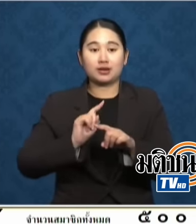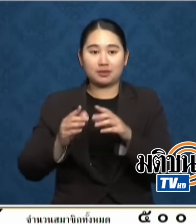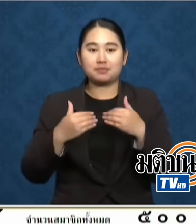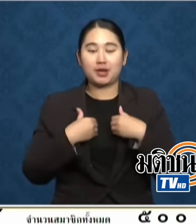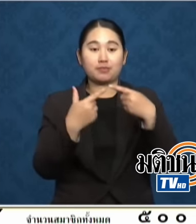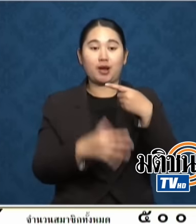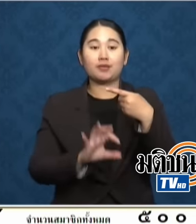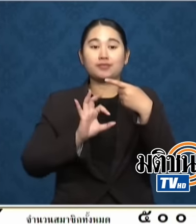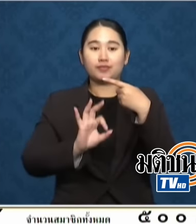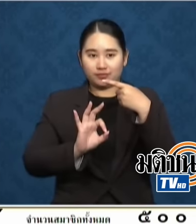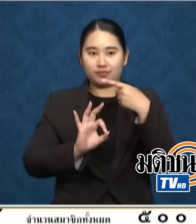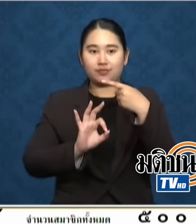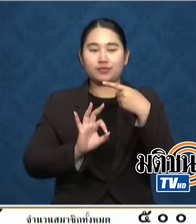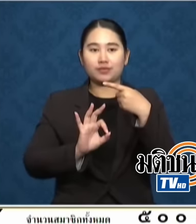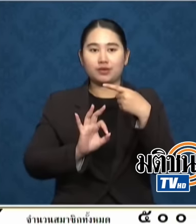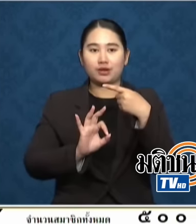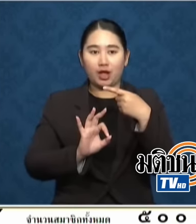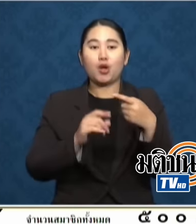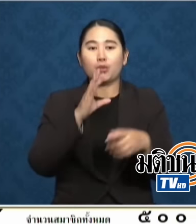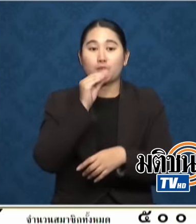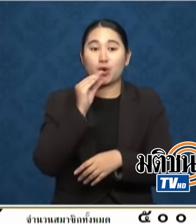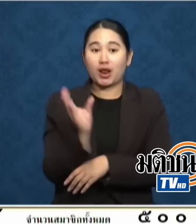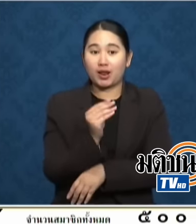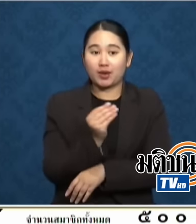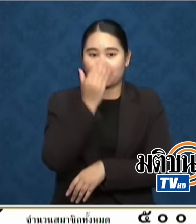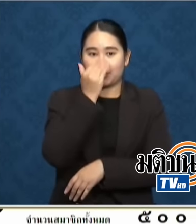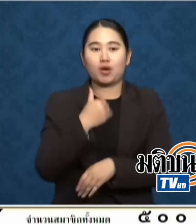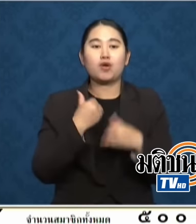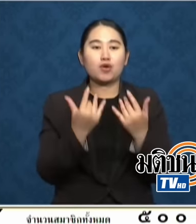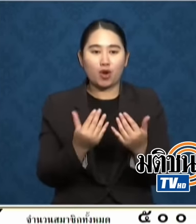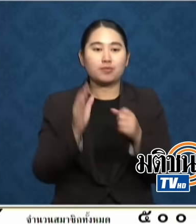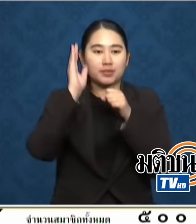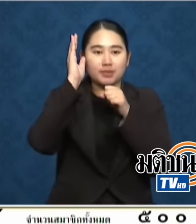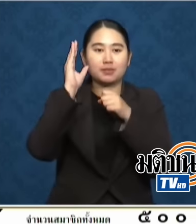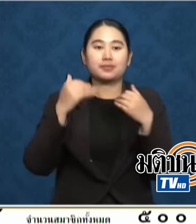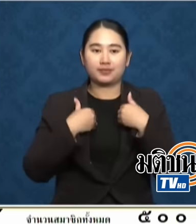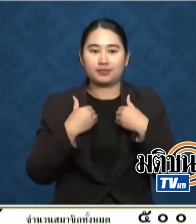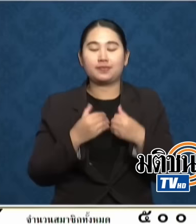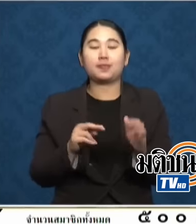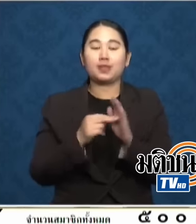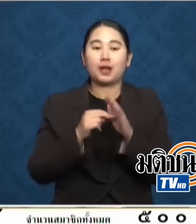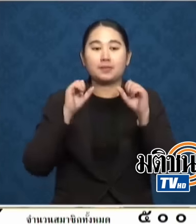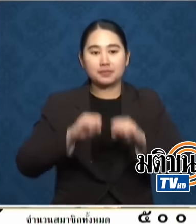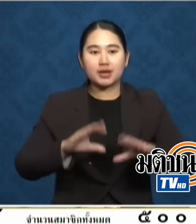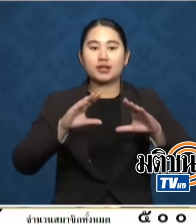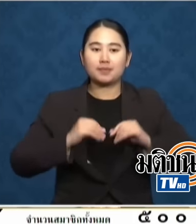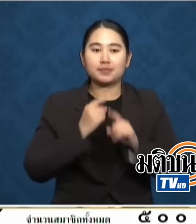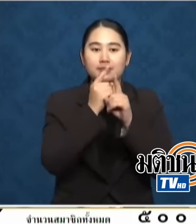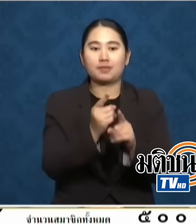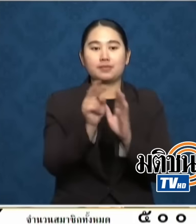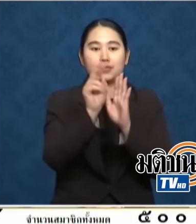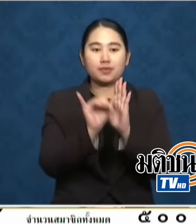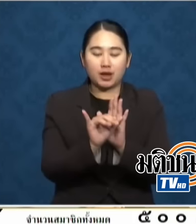9ข้อนะครับผมก็ไปเร็วๆเพราะสมาชิกหลายท่านก็ได้พูดไปแล้วให้ความเห็นชอบต่อนโยบายของสม